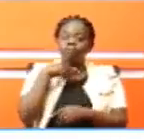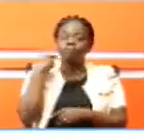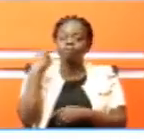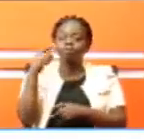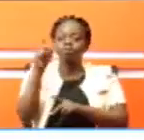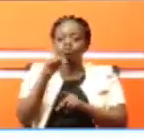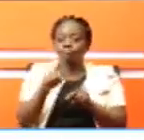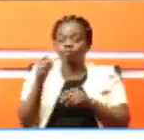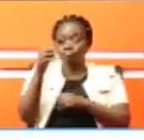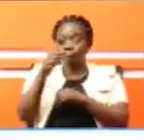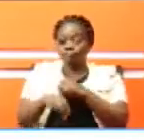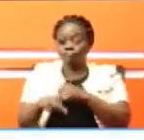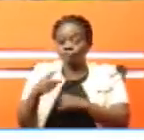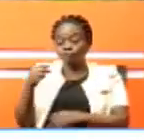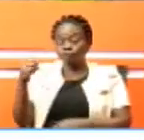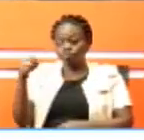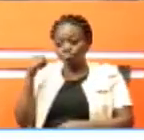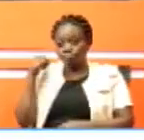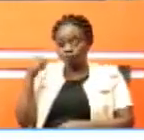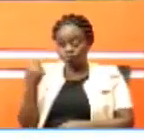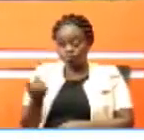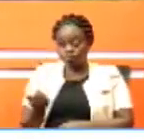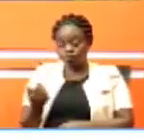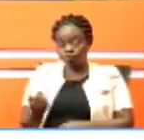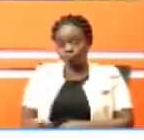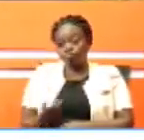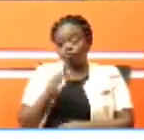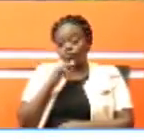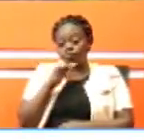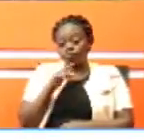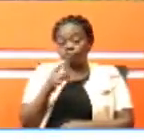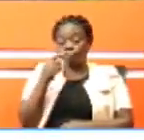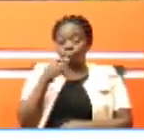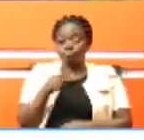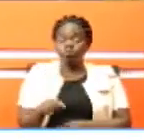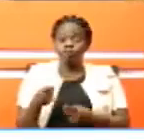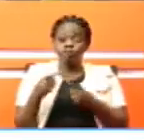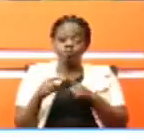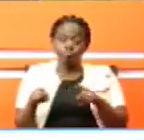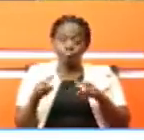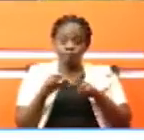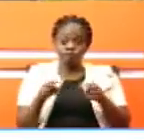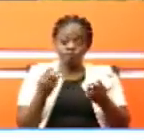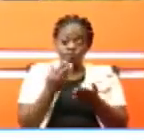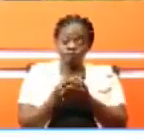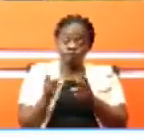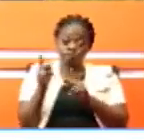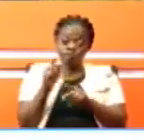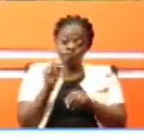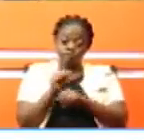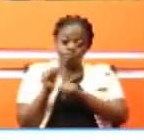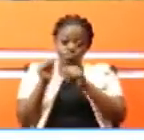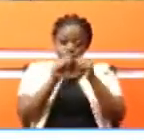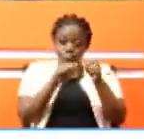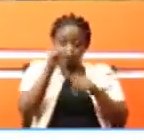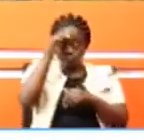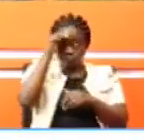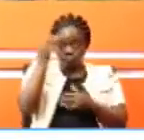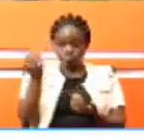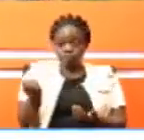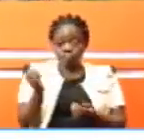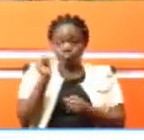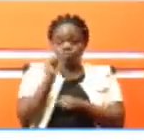ababiri battiddwa ggulo. Oyesigira ategeeza nti batandise okunoonyeza kyokka n'asaba abantu okukolera awamu ne poliisi okulwanyisa